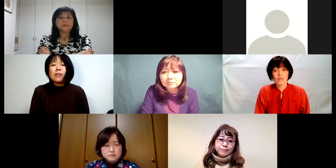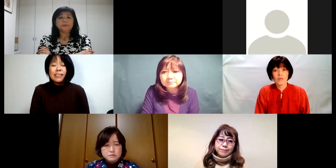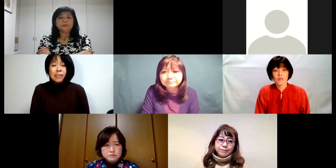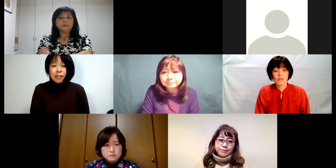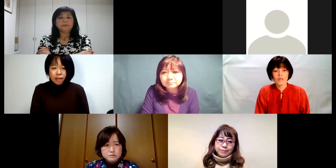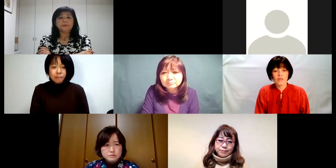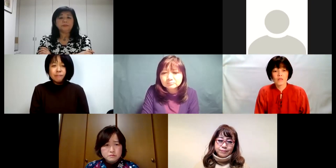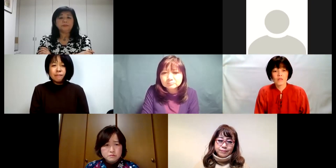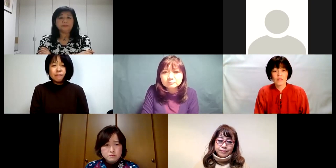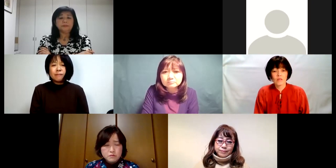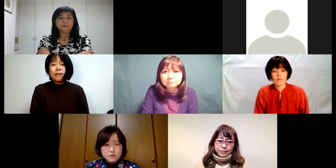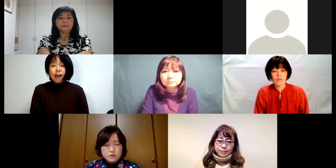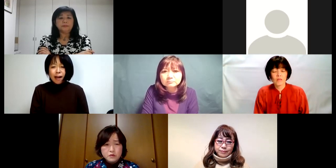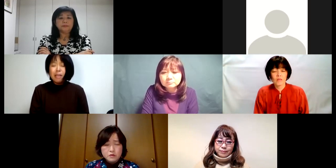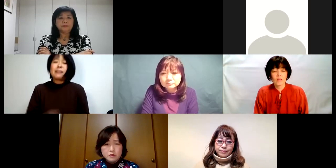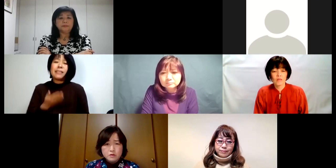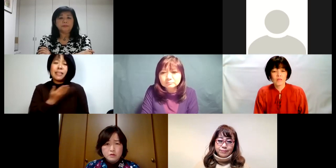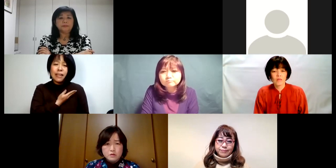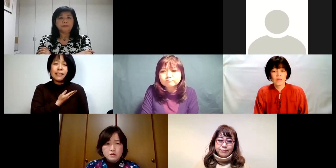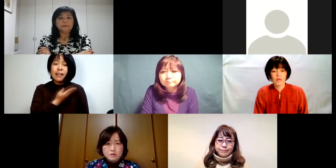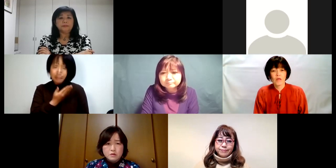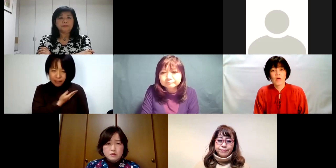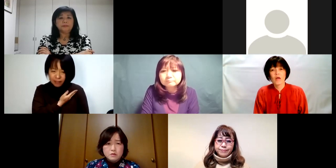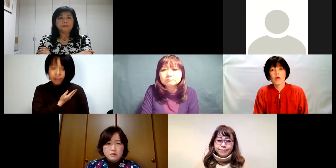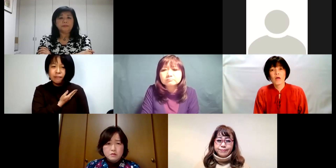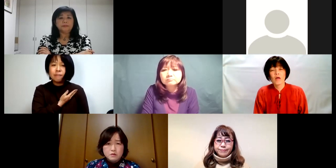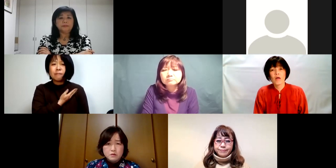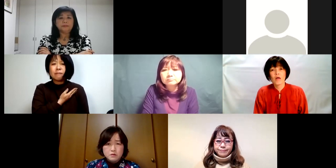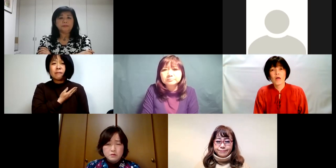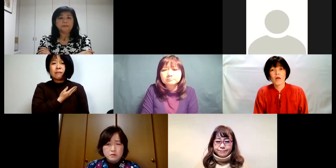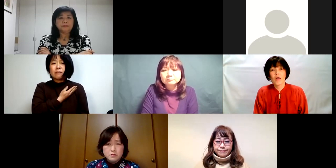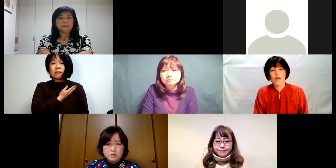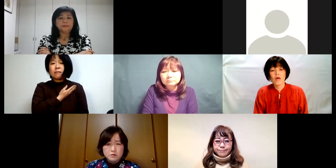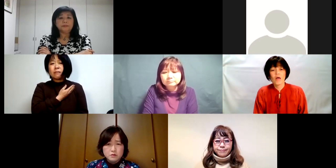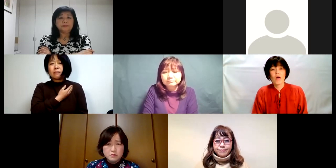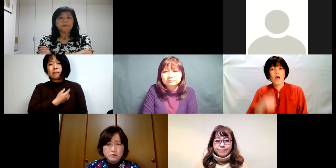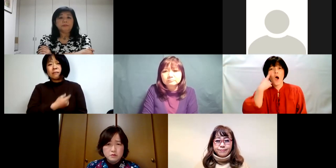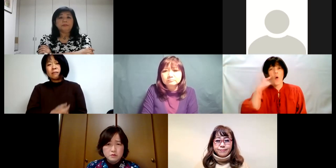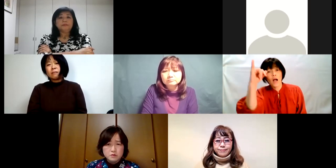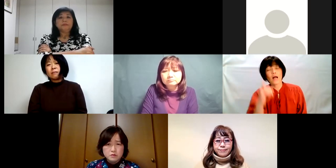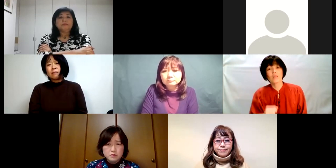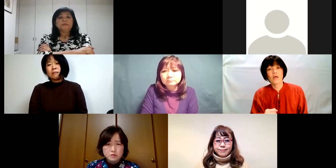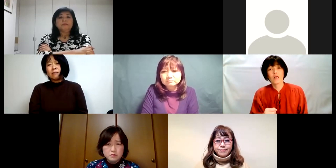見殺しちゃうで、あれは仕方がなかったんや。